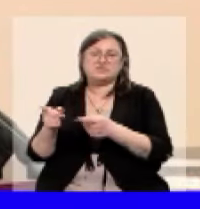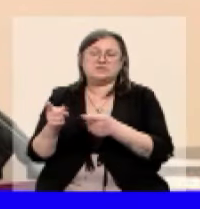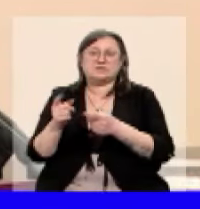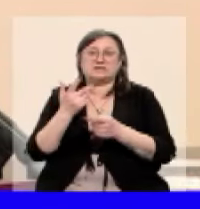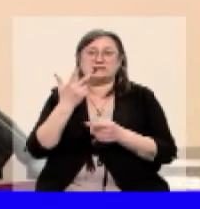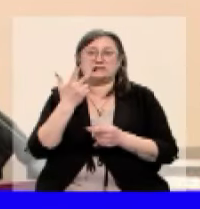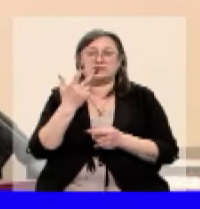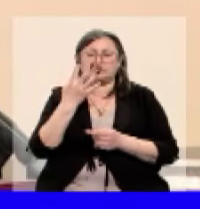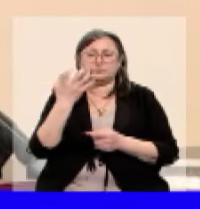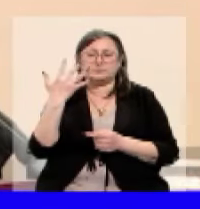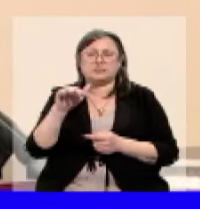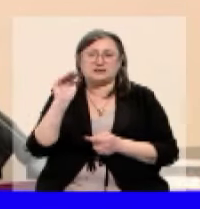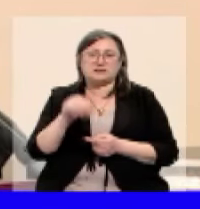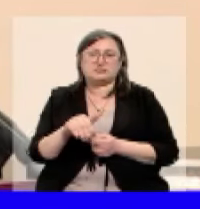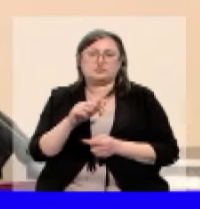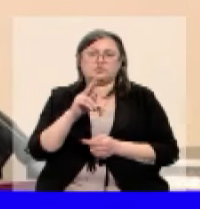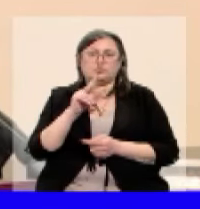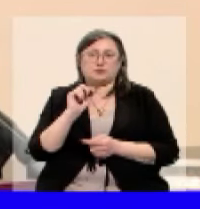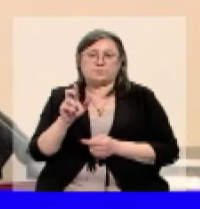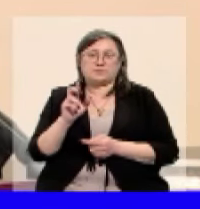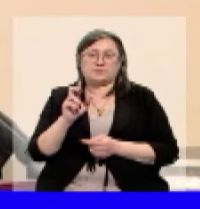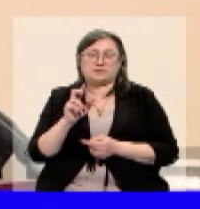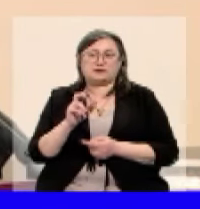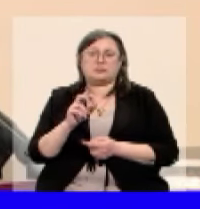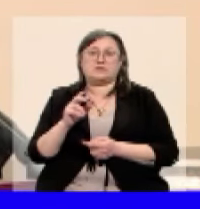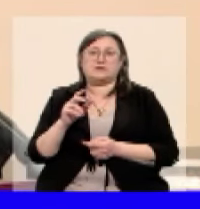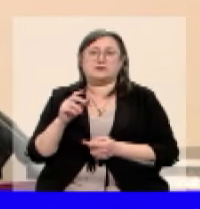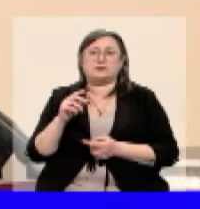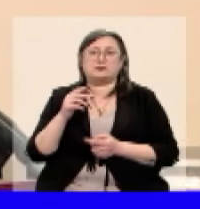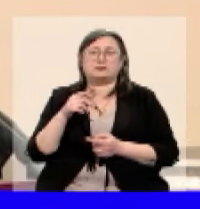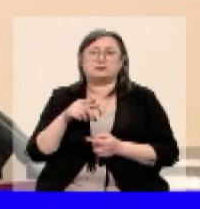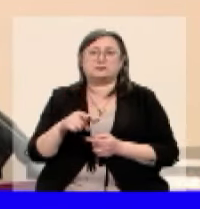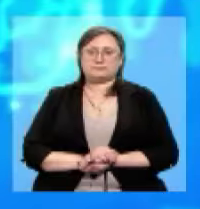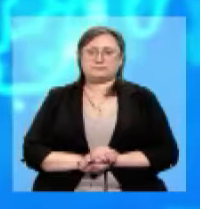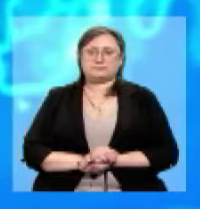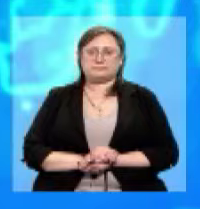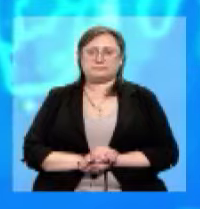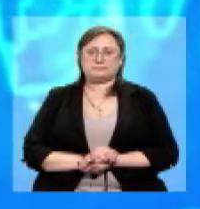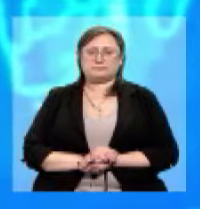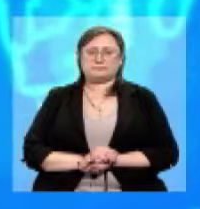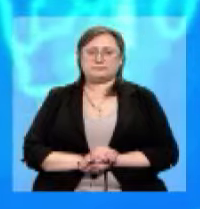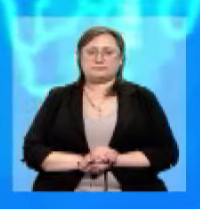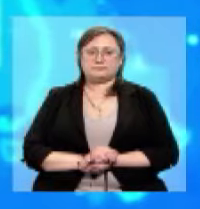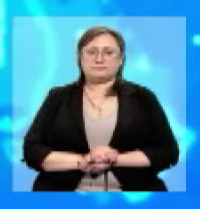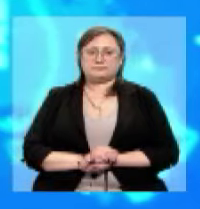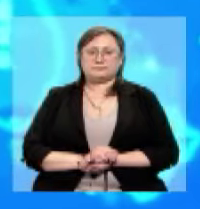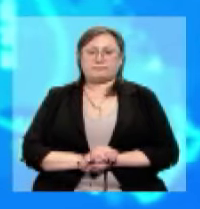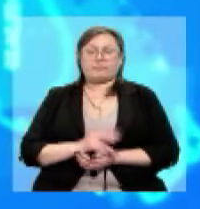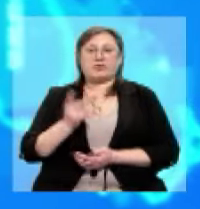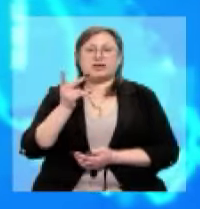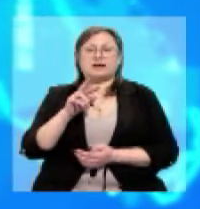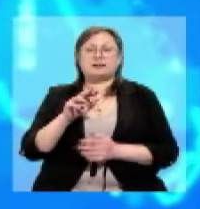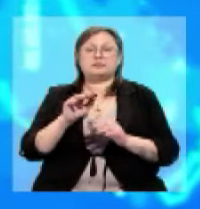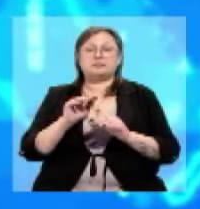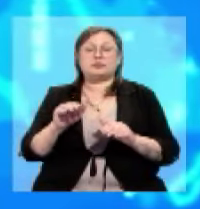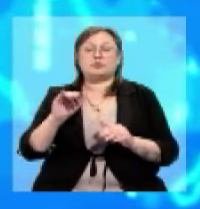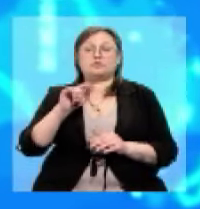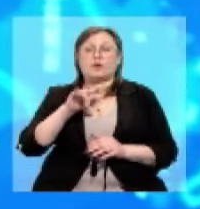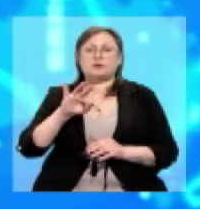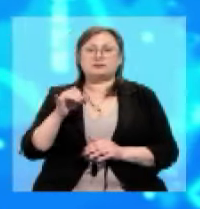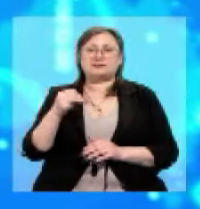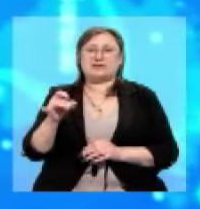қарап отыруға уақыт жоқ. Қолдан келгенше тырысып, қаланы ағылпадан тезірек тазарту керек. Ұзынкөл ауданына қарасты Обаған